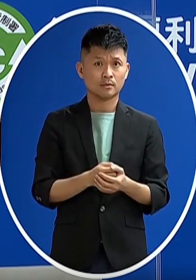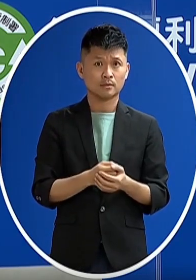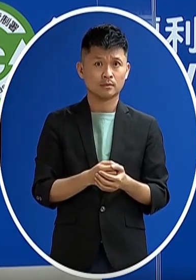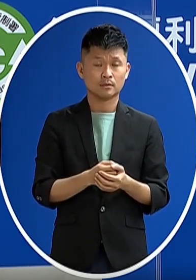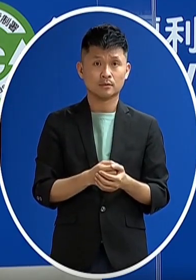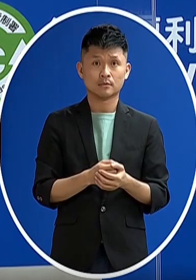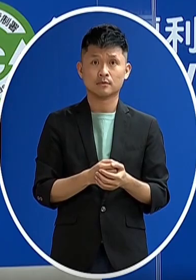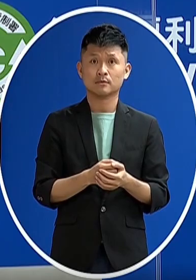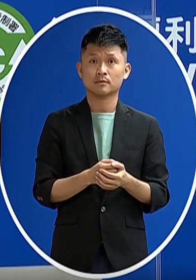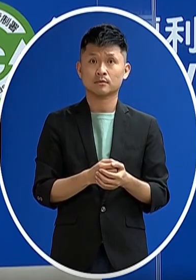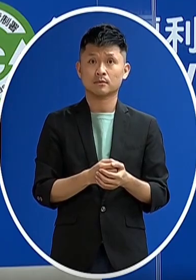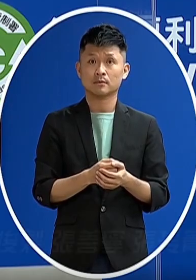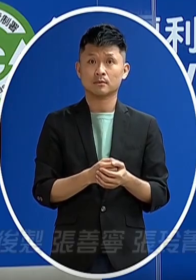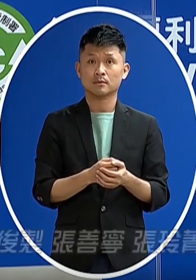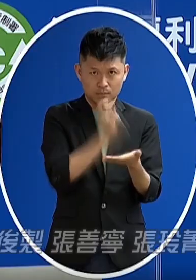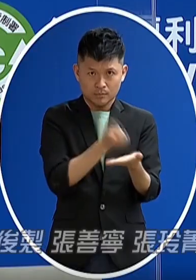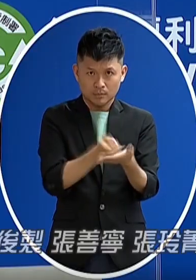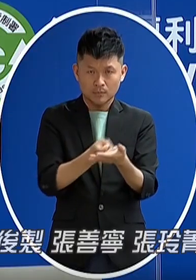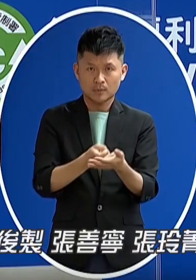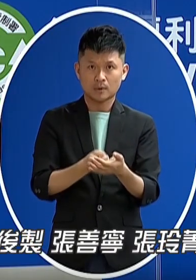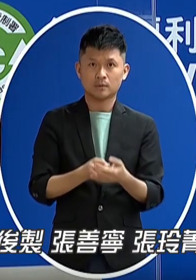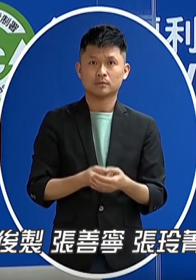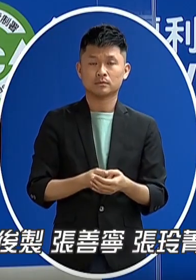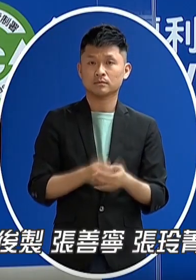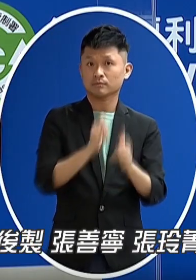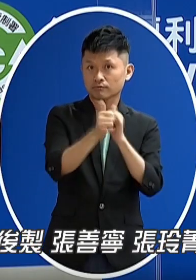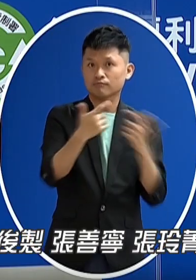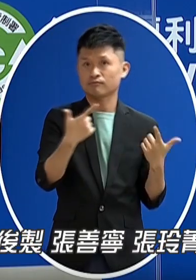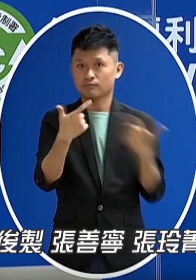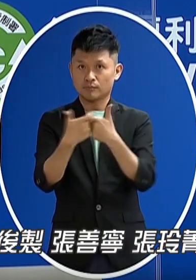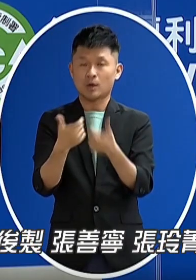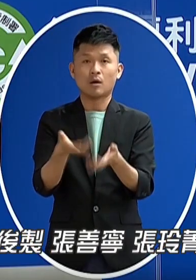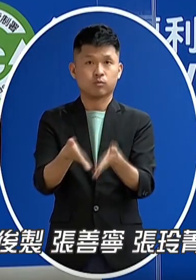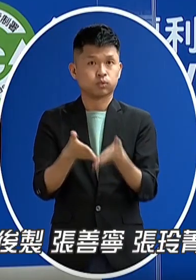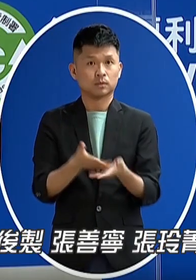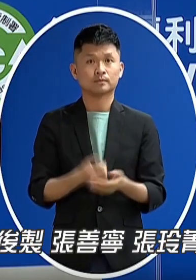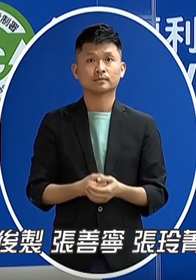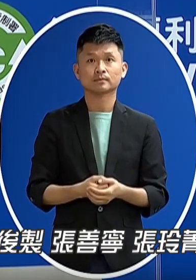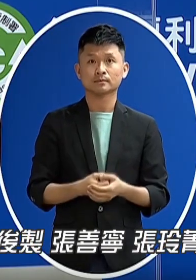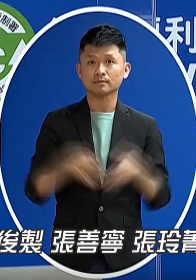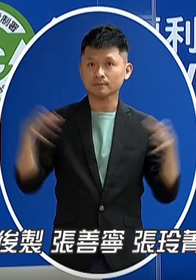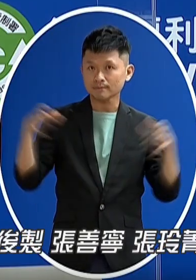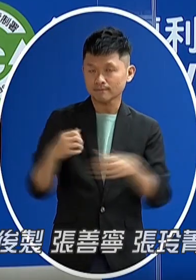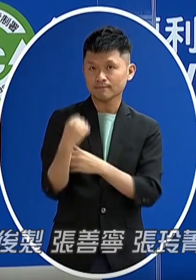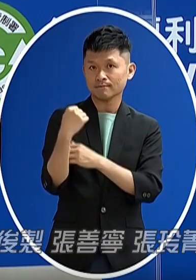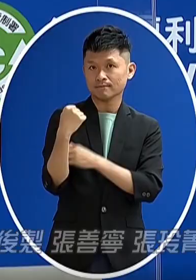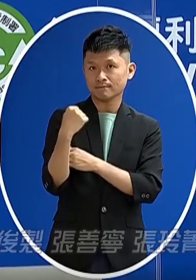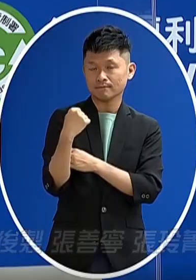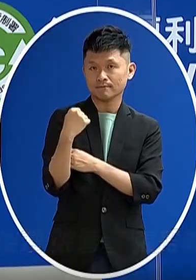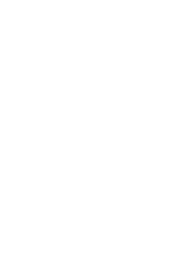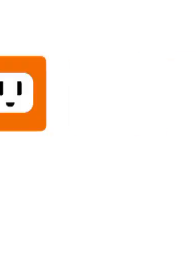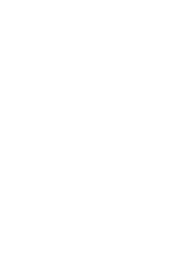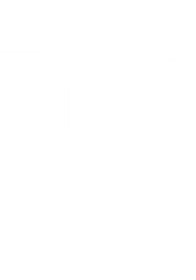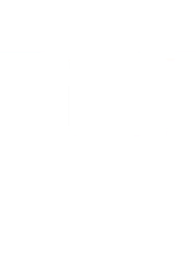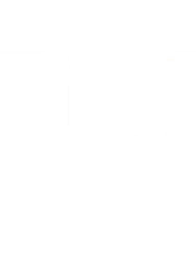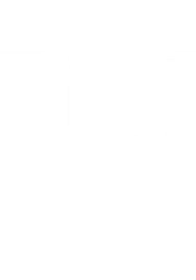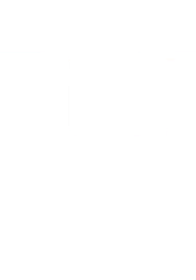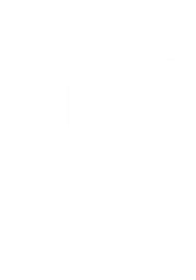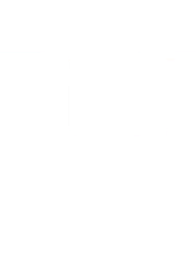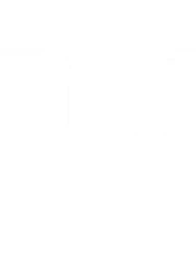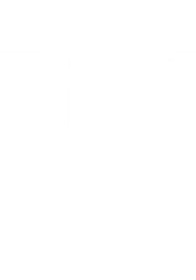城际列车进站票，请民众务必配合，共同严守社区的防线。